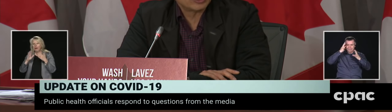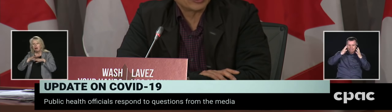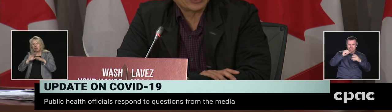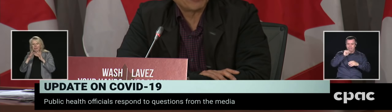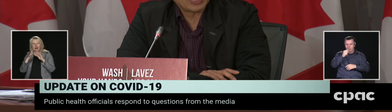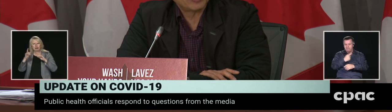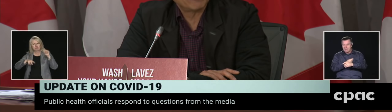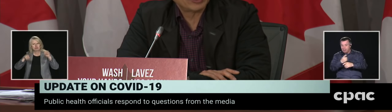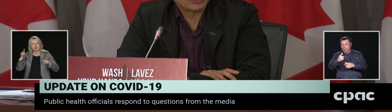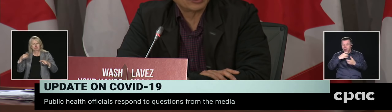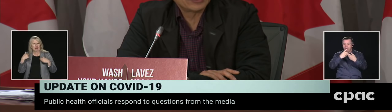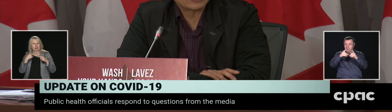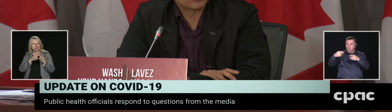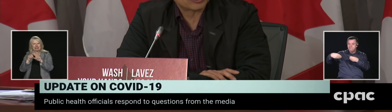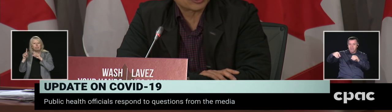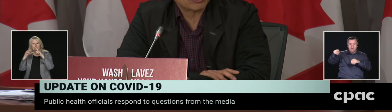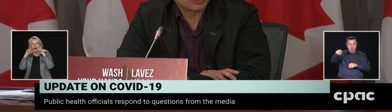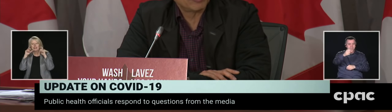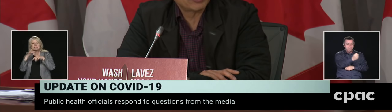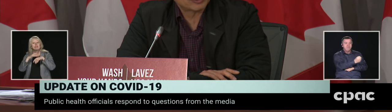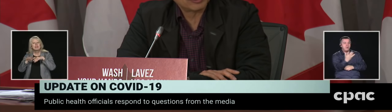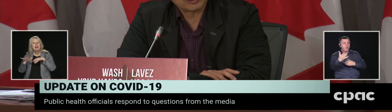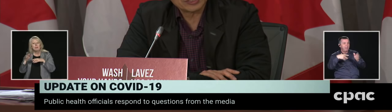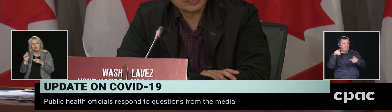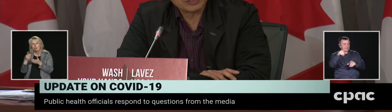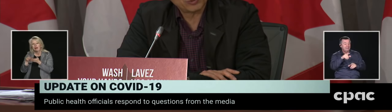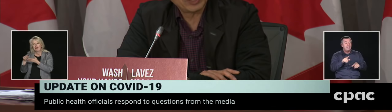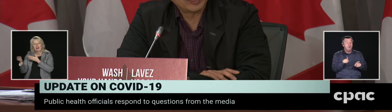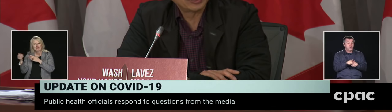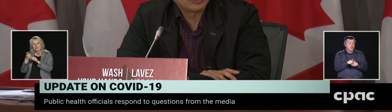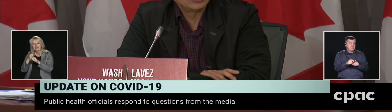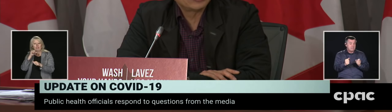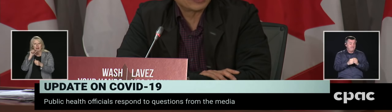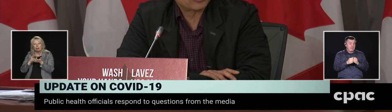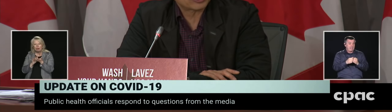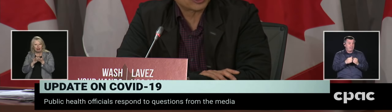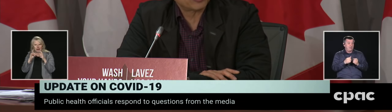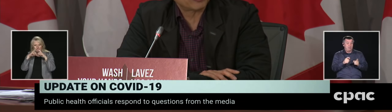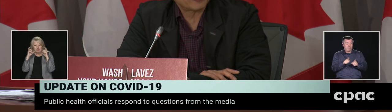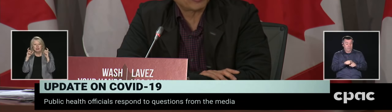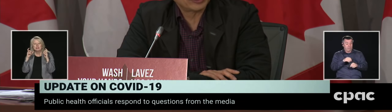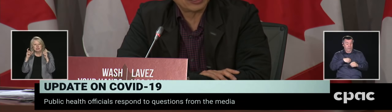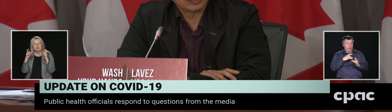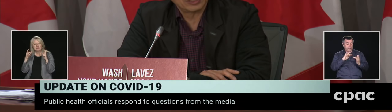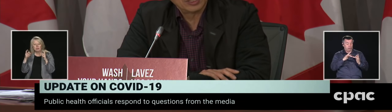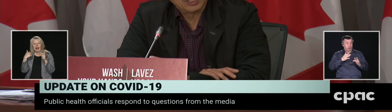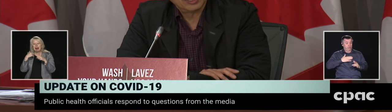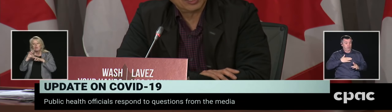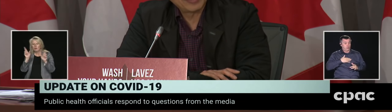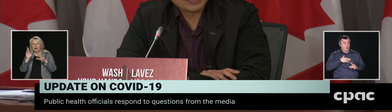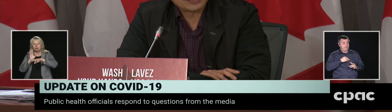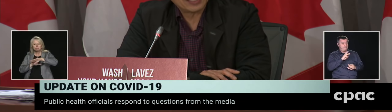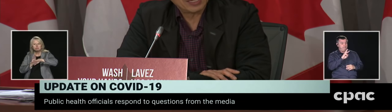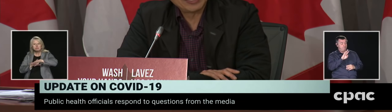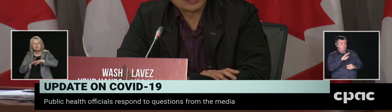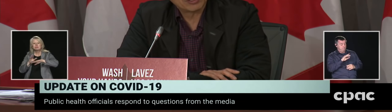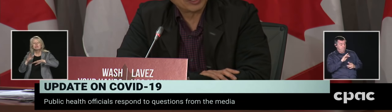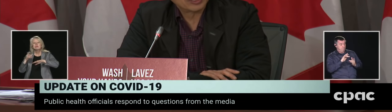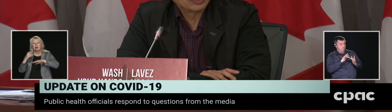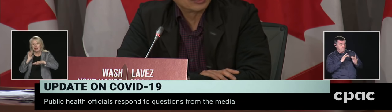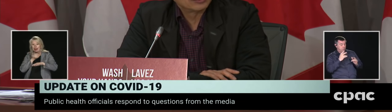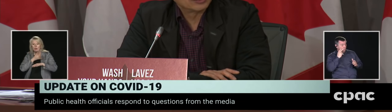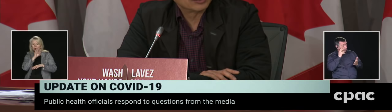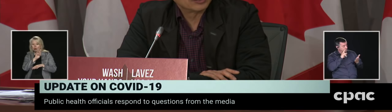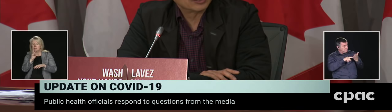mais aussi on est capable avec les instructions, et même sur notre site web, les instructions pour faire peut-être un masque à